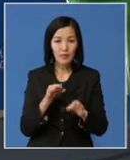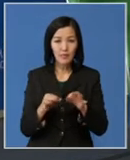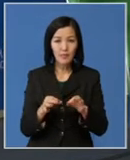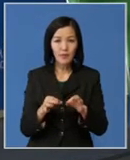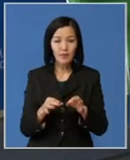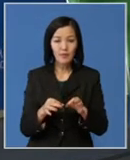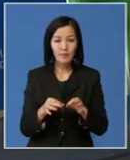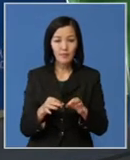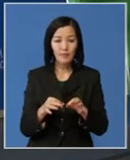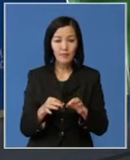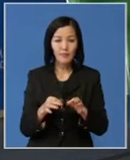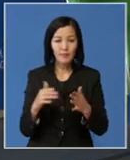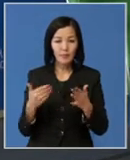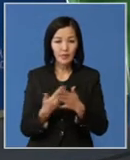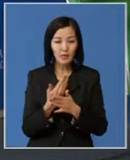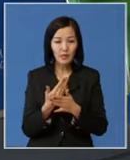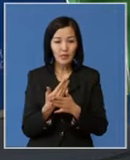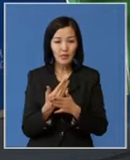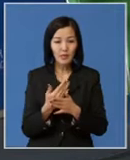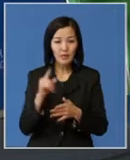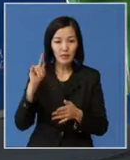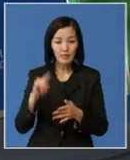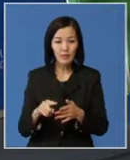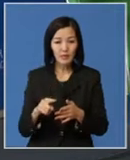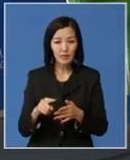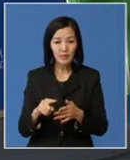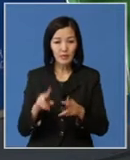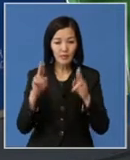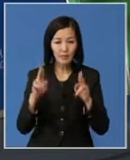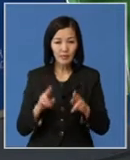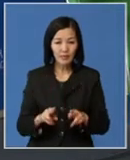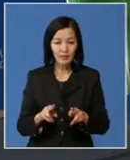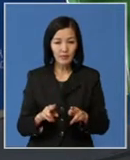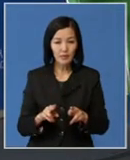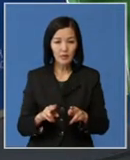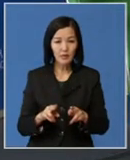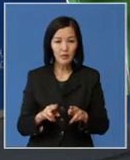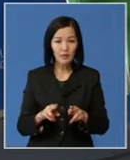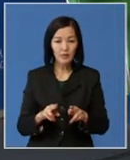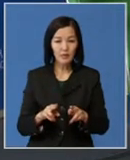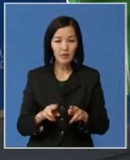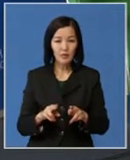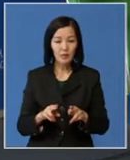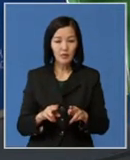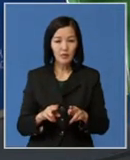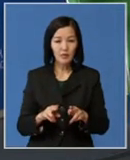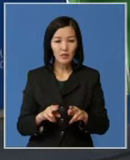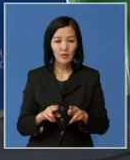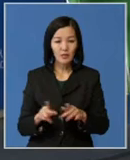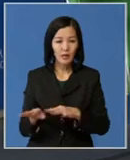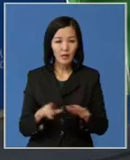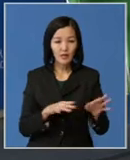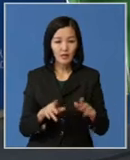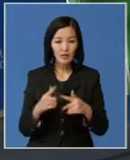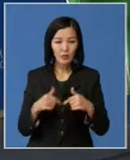бір жақтан, бір жаңағы терезе қағидаты бойынша бұл сұрақтарды шешу мақсатында осы Open Day деген атты акцияны